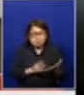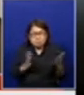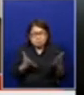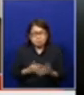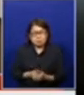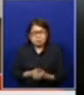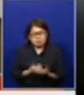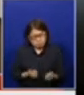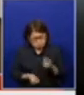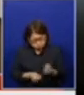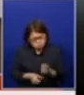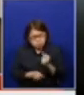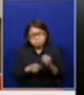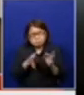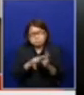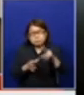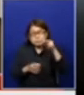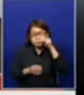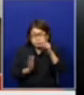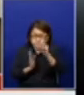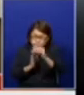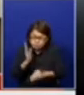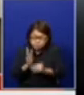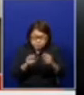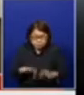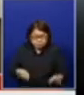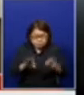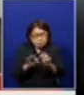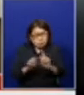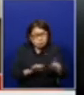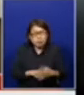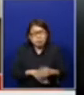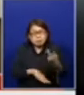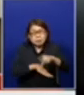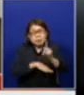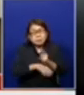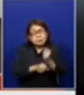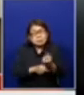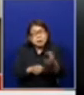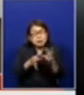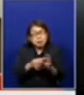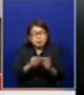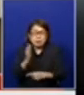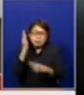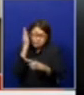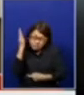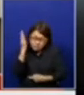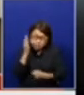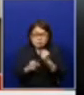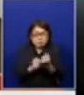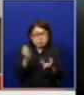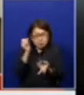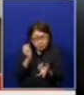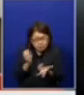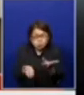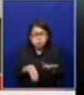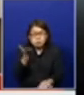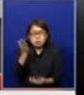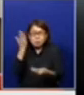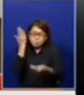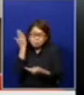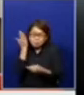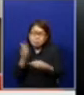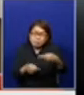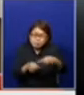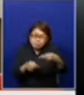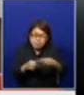ภูมิภาคไหนที่มีความจะเป็นยังไงบ้านธรรมทานก็จะไปทำเรื่องยางอาจไปทำเรื่องข้าวอาจจะไปทำเรื่องปาล์ม